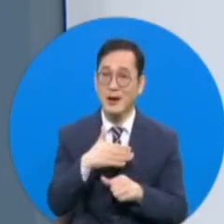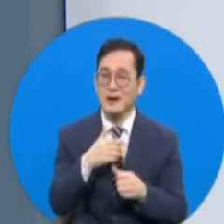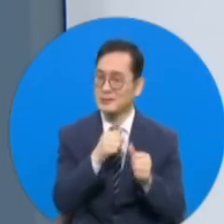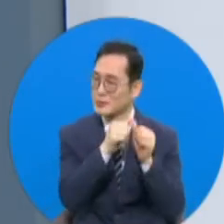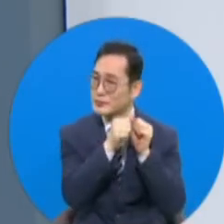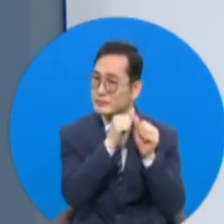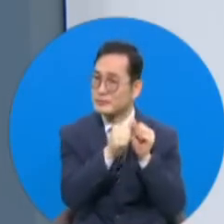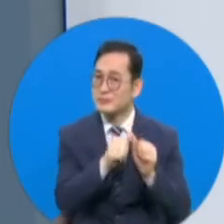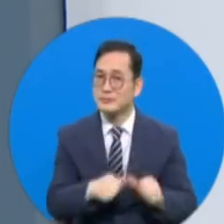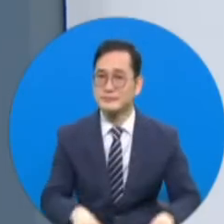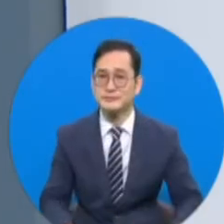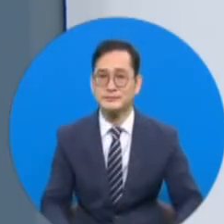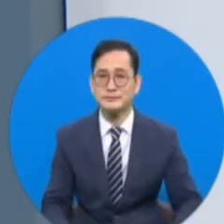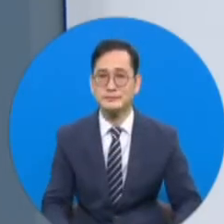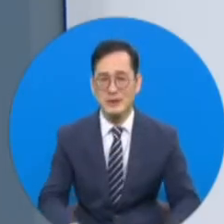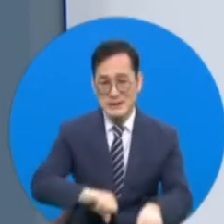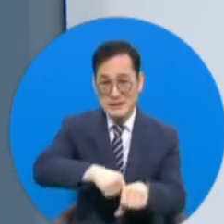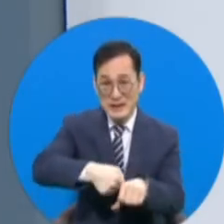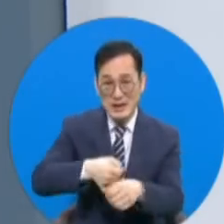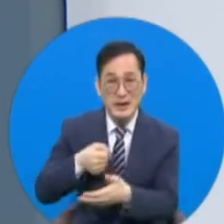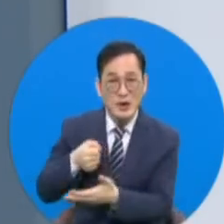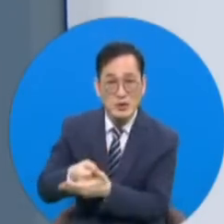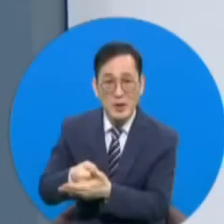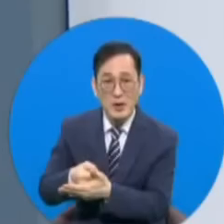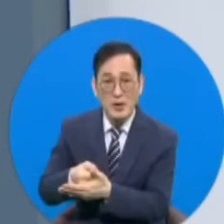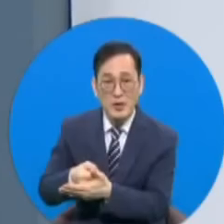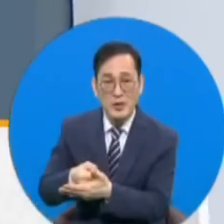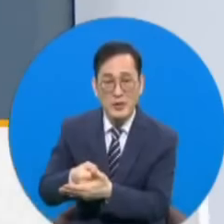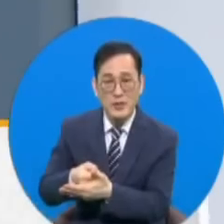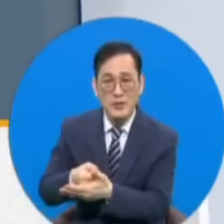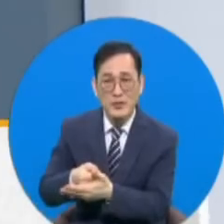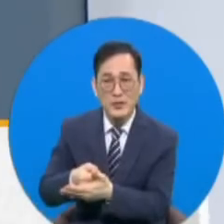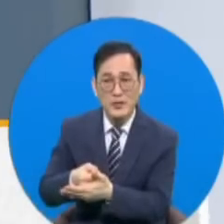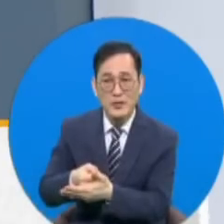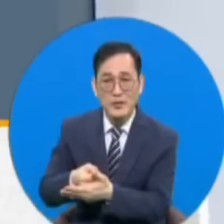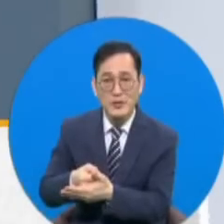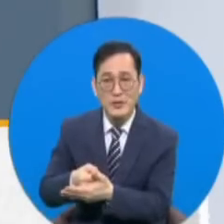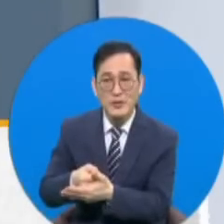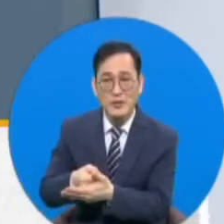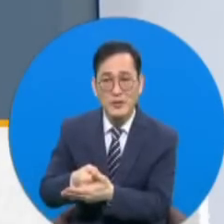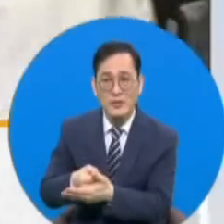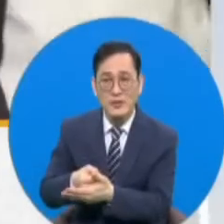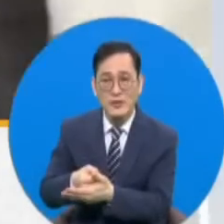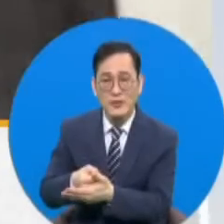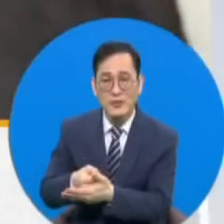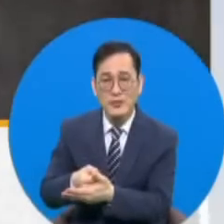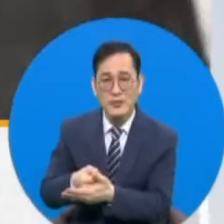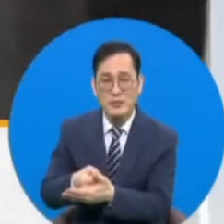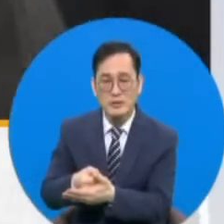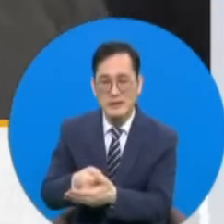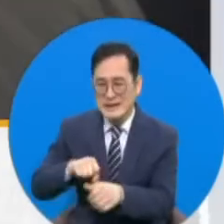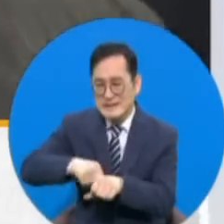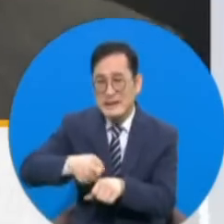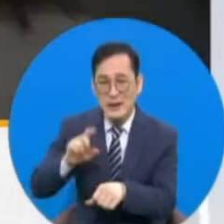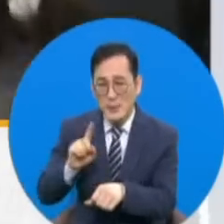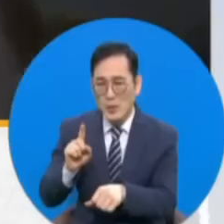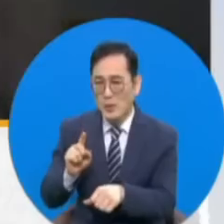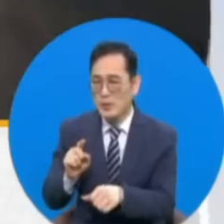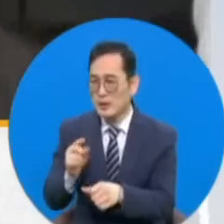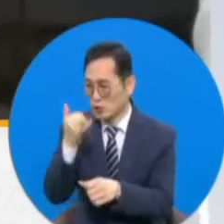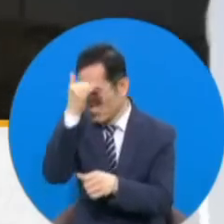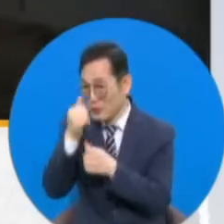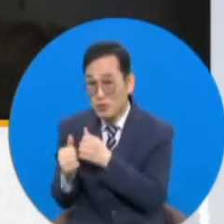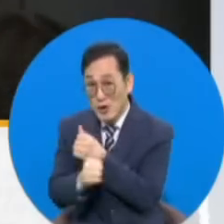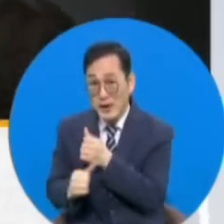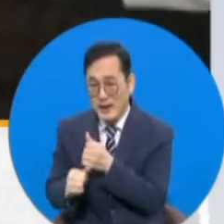수위를 결정하는데 있어서 결국 윤리위원회라고 하는 것이 마치 이제 당내에 사법부 역할을 하게 되는 그러니까 재판 같은 역할을 하게